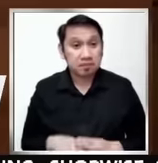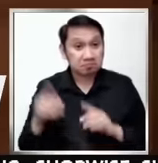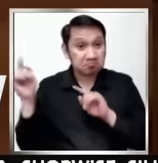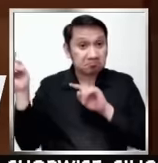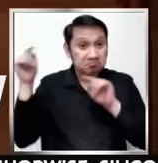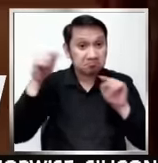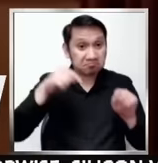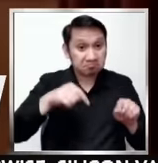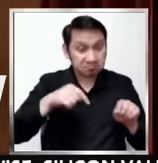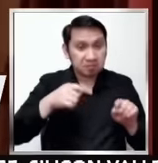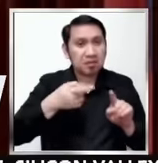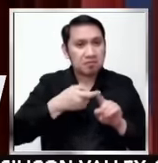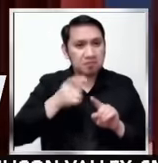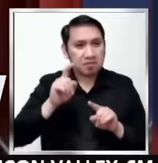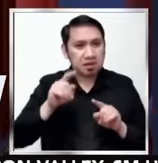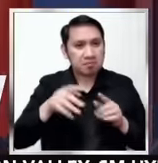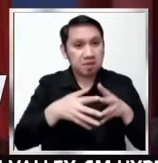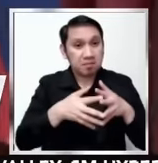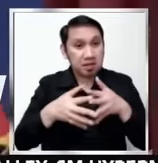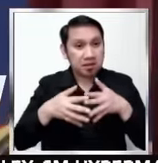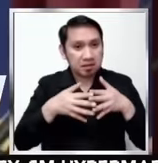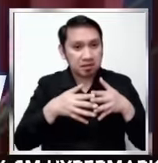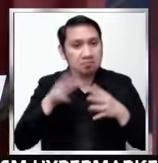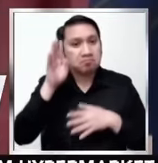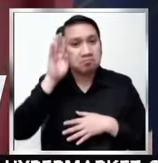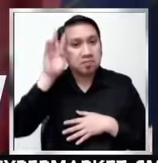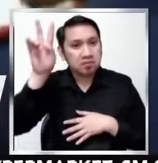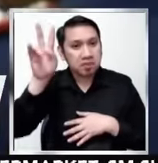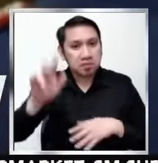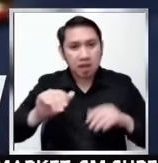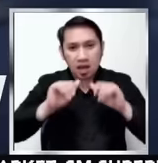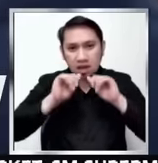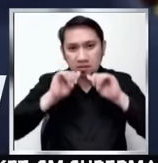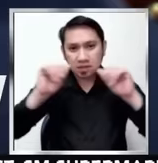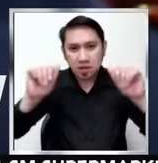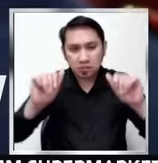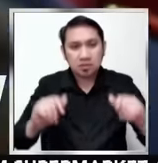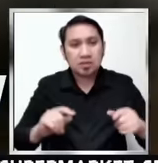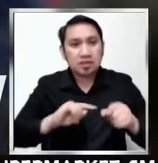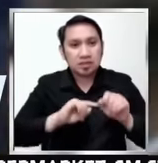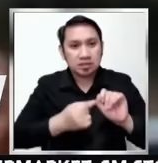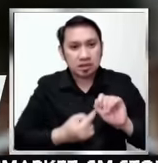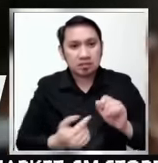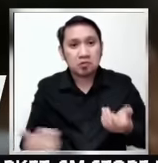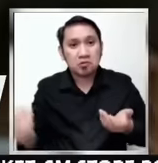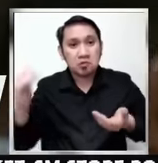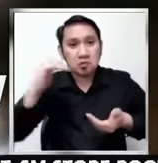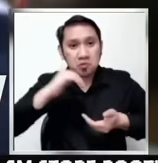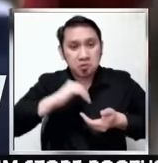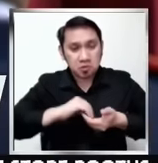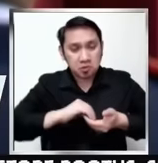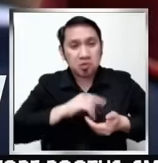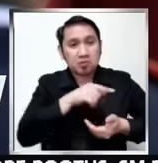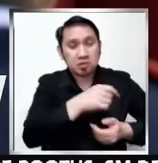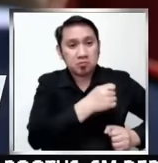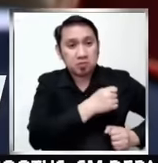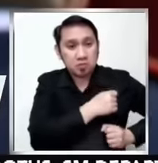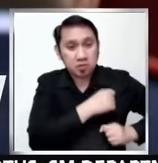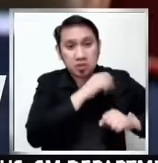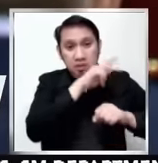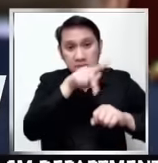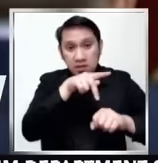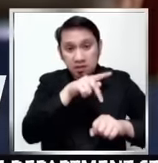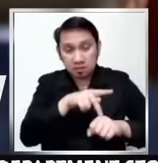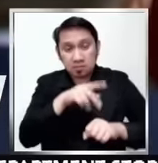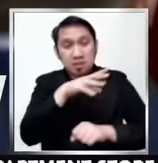Amerika, inanunsyo ni Pangulong Bongbong Marcos na nagsimula na ang Joint Maritime and Air Patrols sa pagitan ng mga sandatang lakas sa Pilipinas at